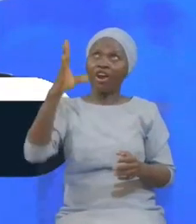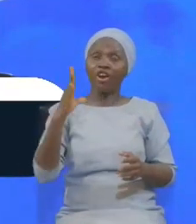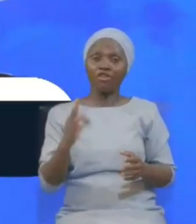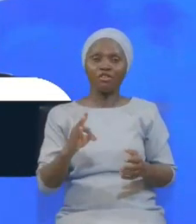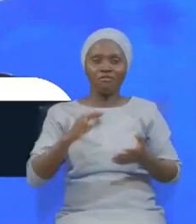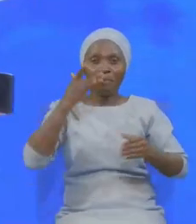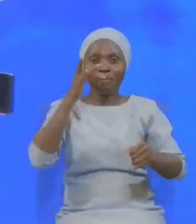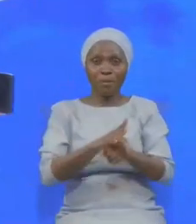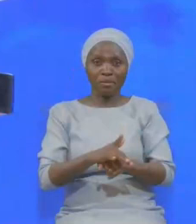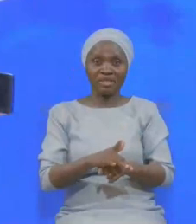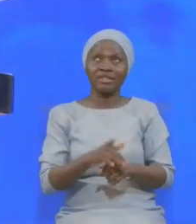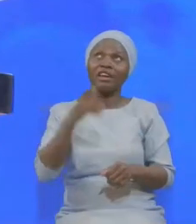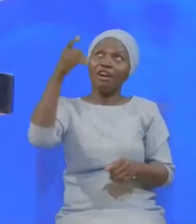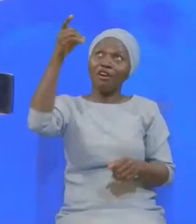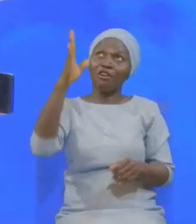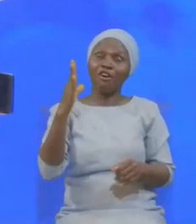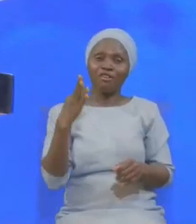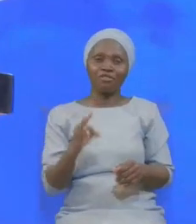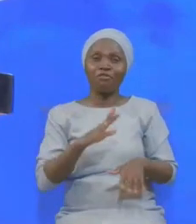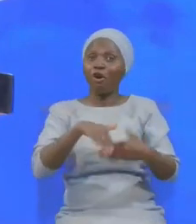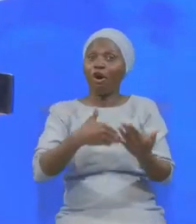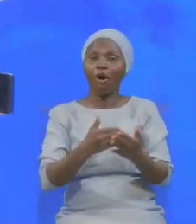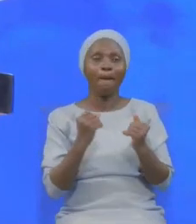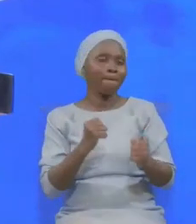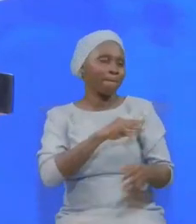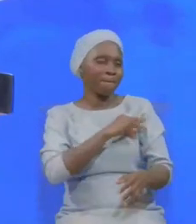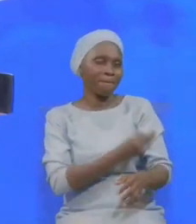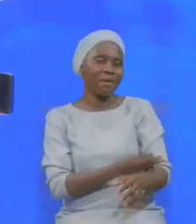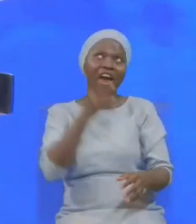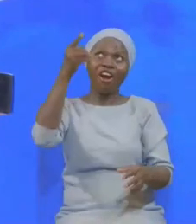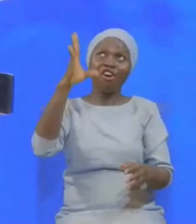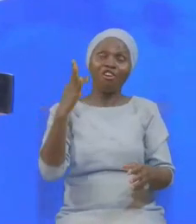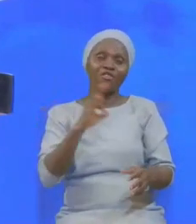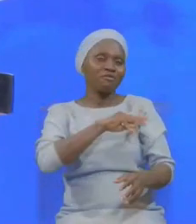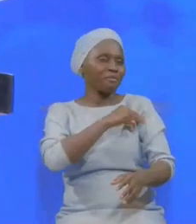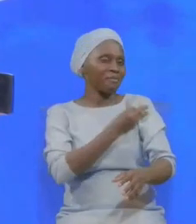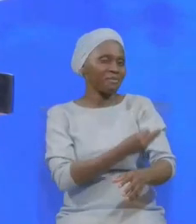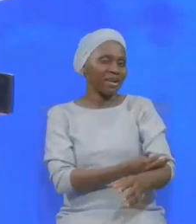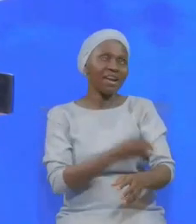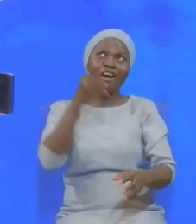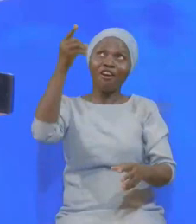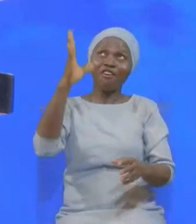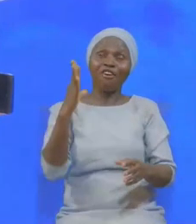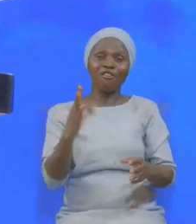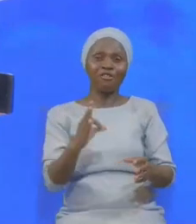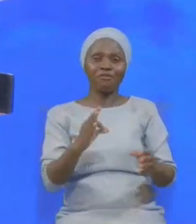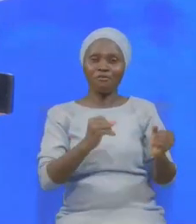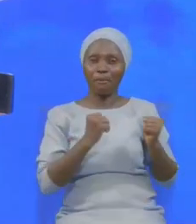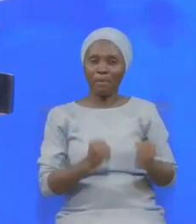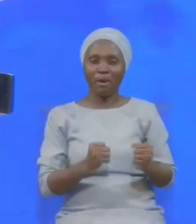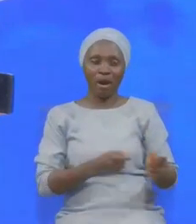promesse, le Dieu de toute force, le Dieu de majesté, le Dieu de